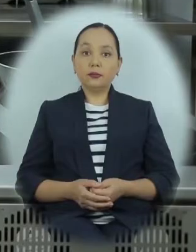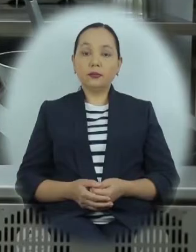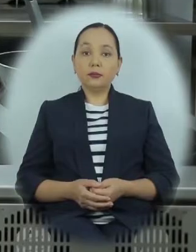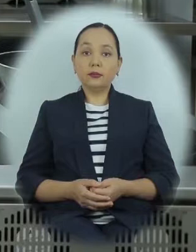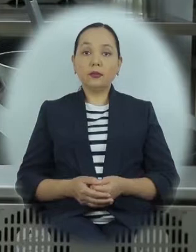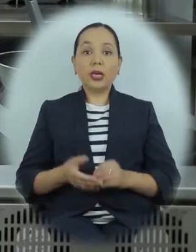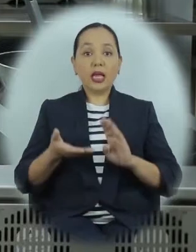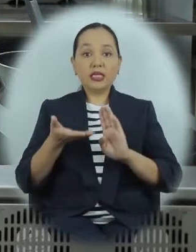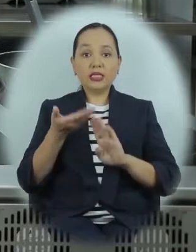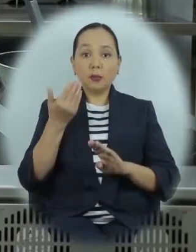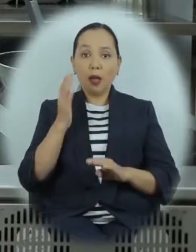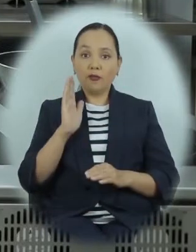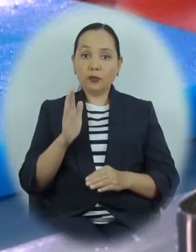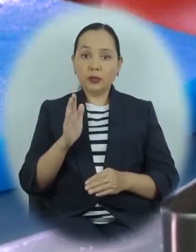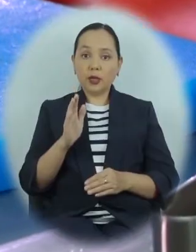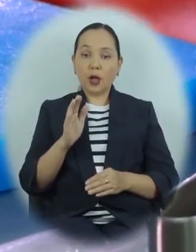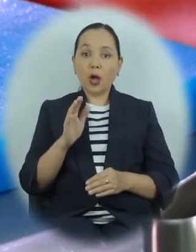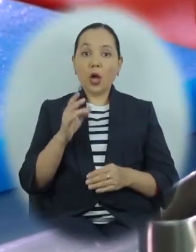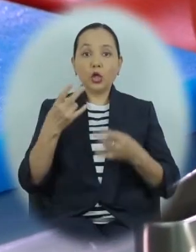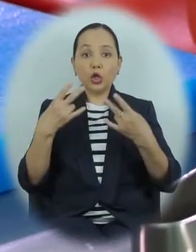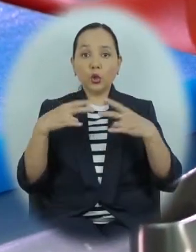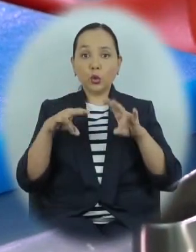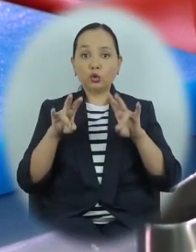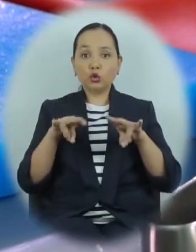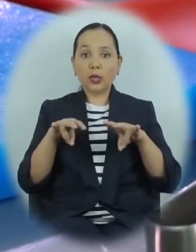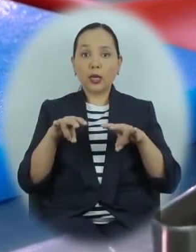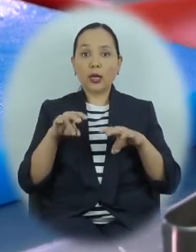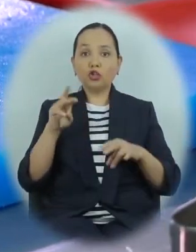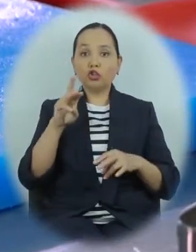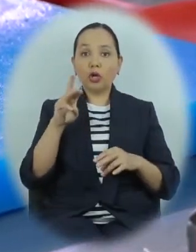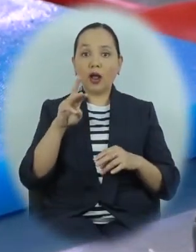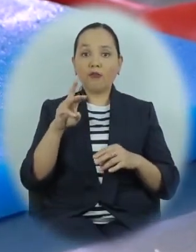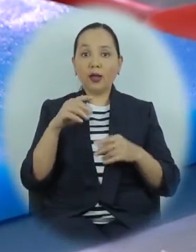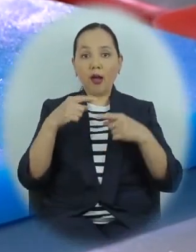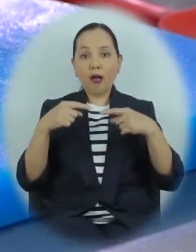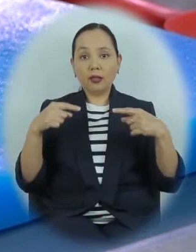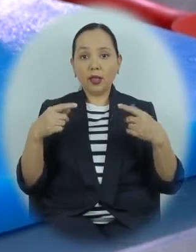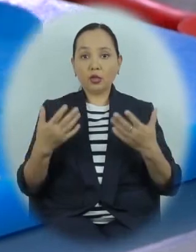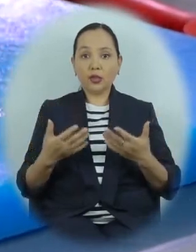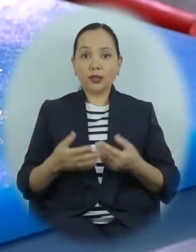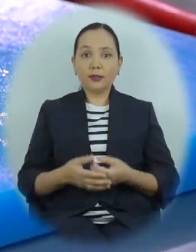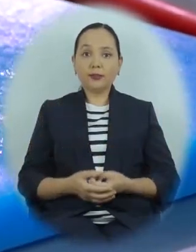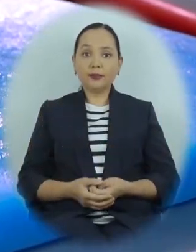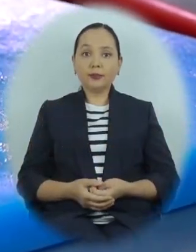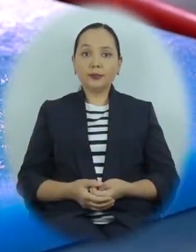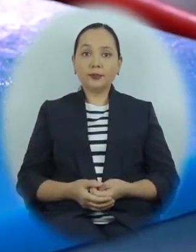И избавимся от ненужных жировых отложений.